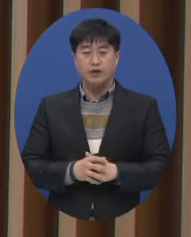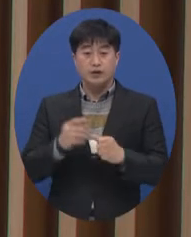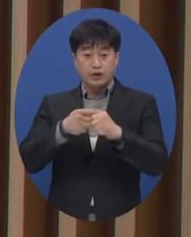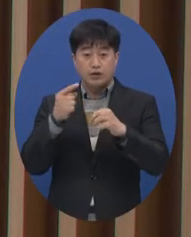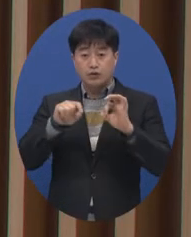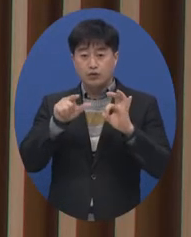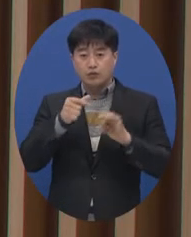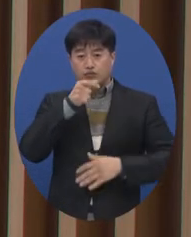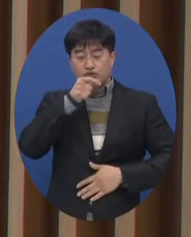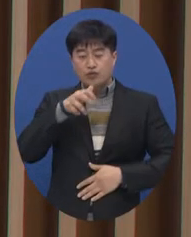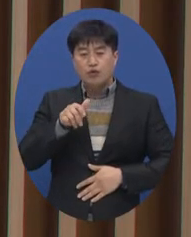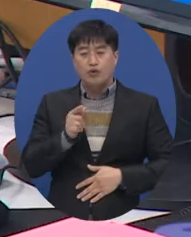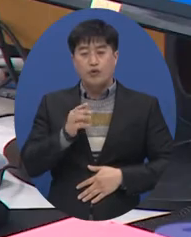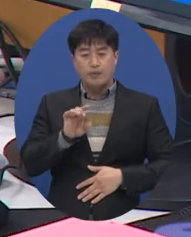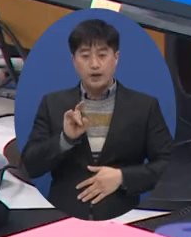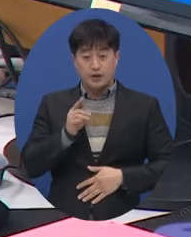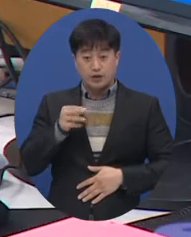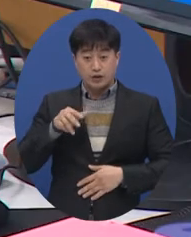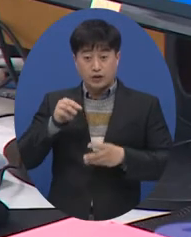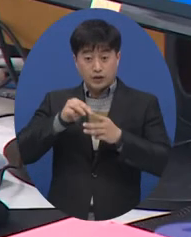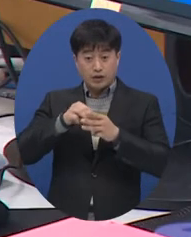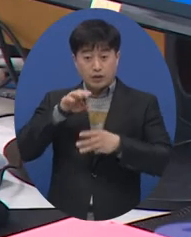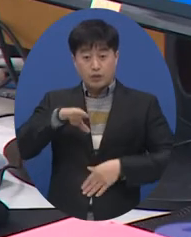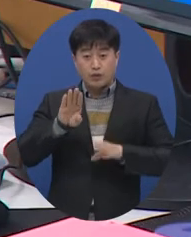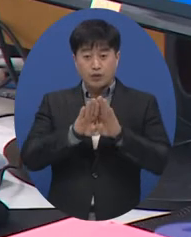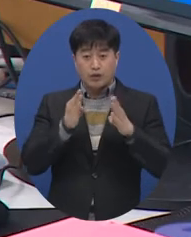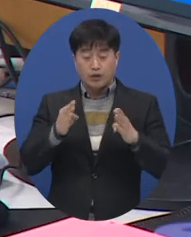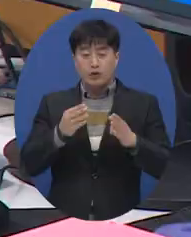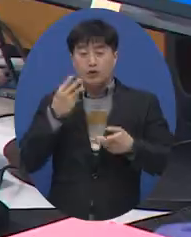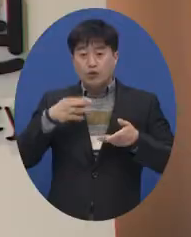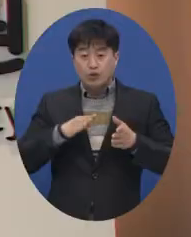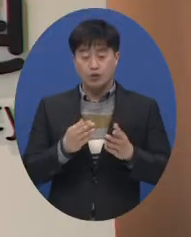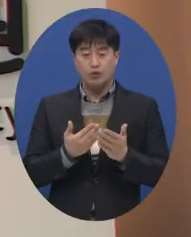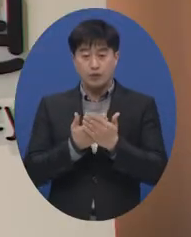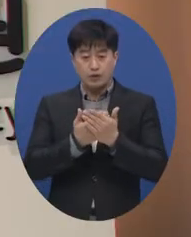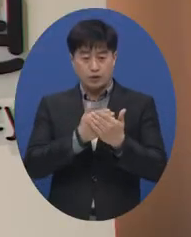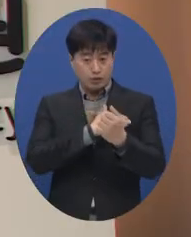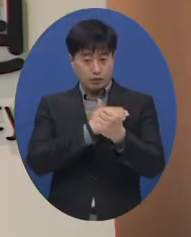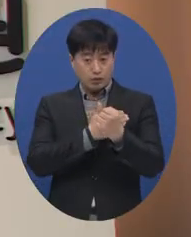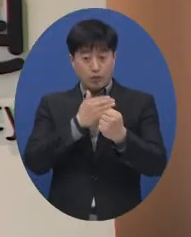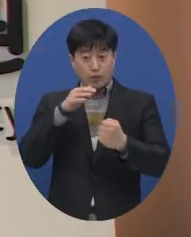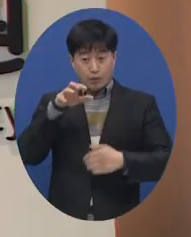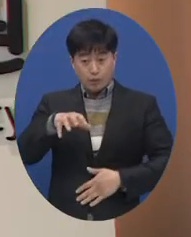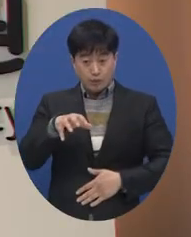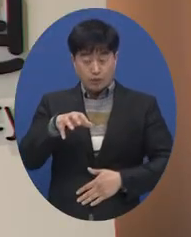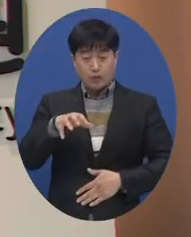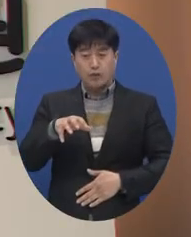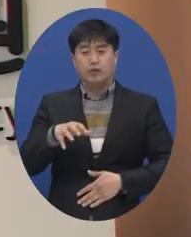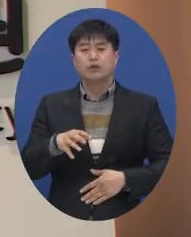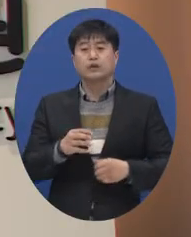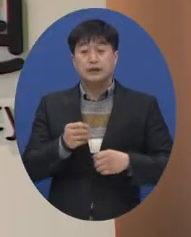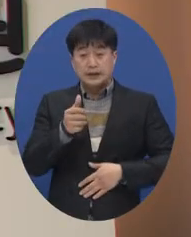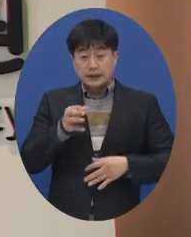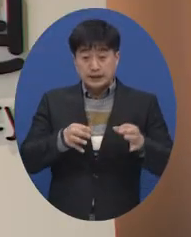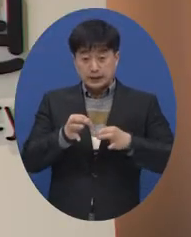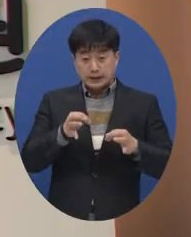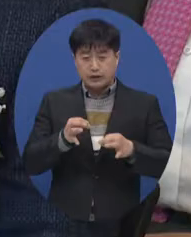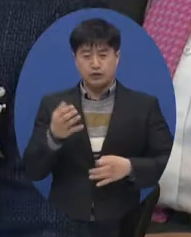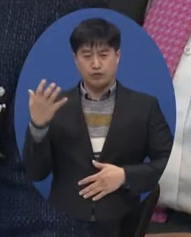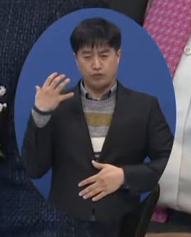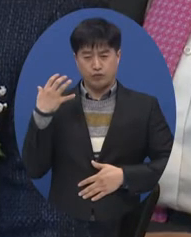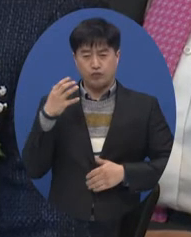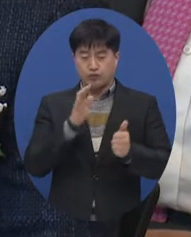지난해 10월 수원 컨벤션 센터에 개소한 경기도 시장 상권 진흥원은 소상공인 전통시장 지원 전담